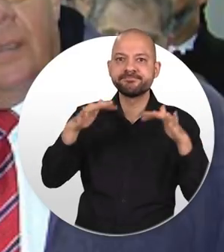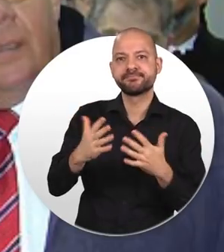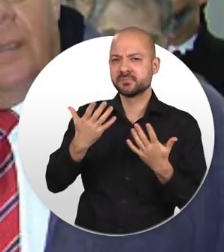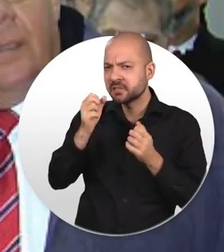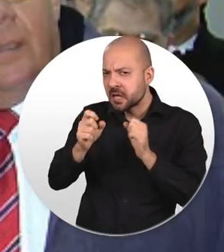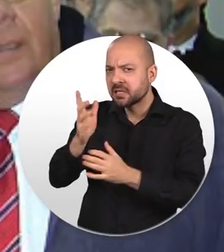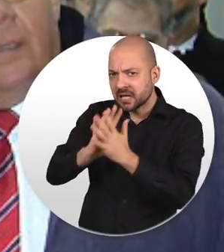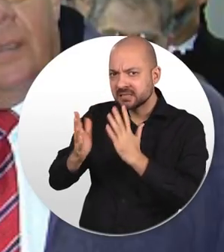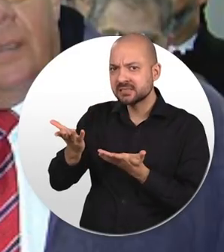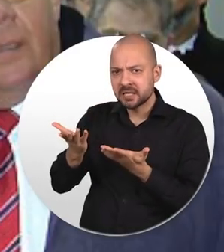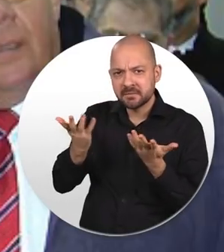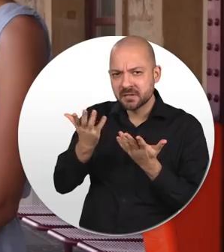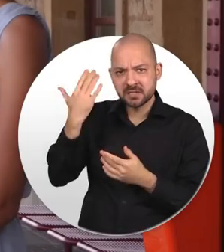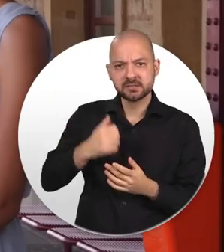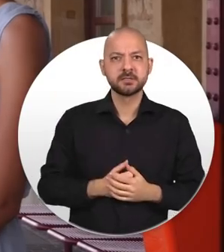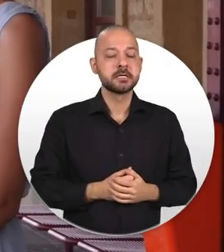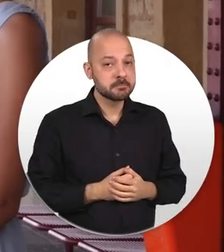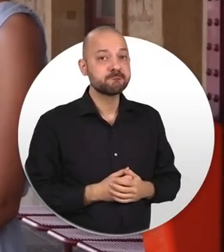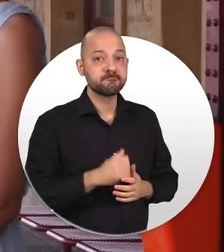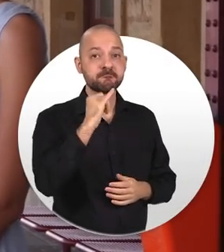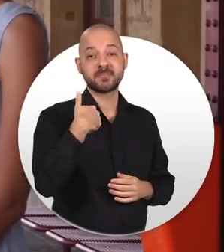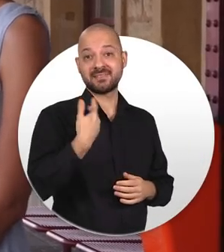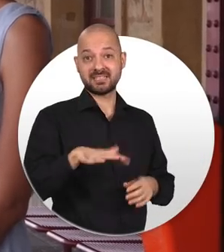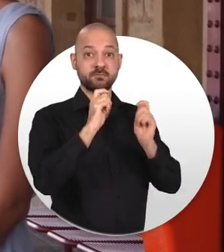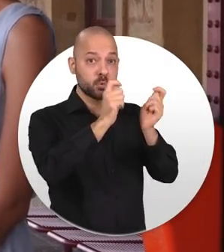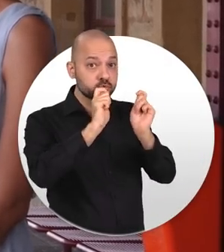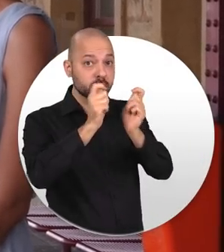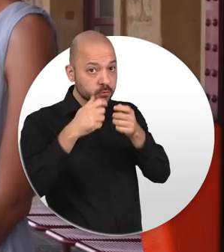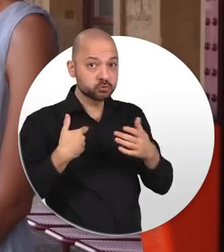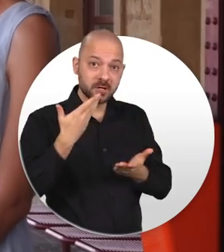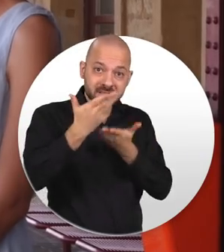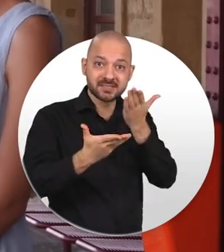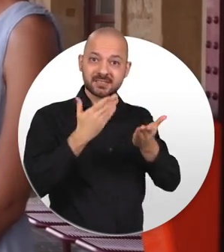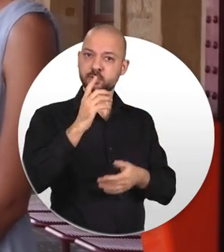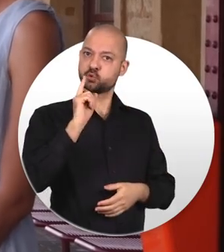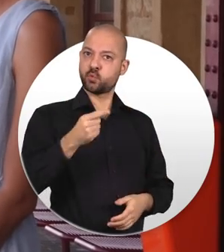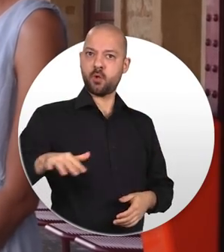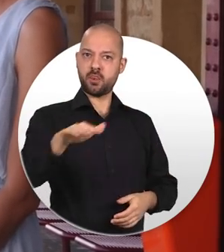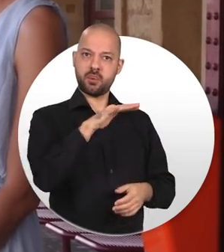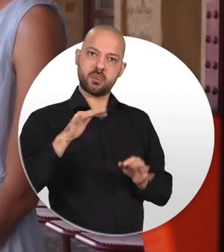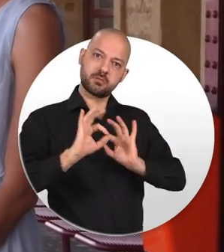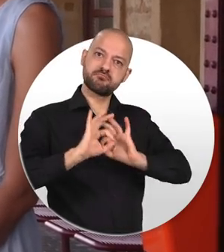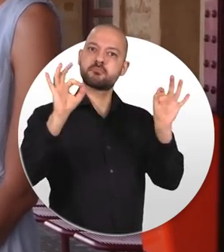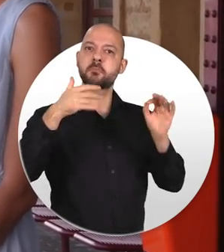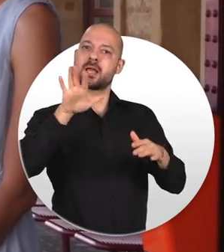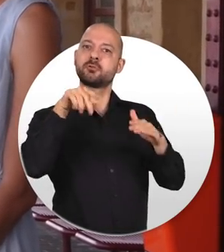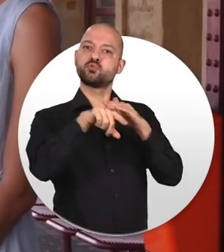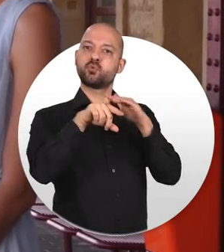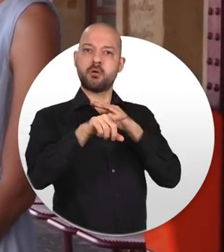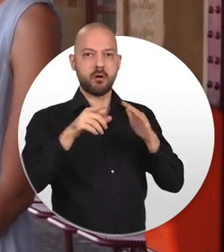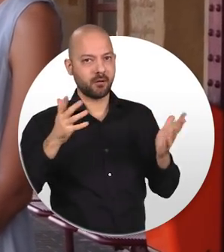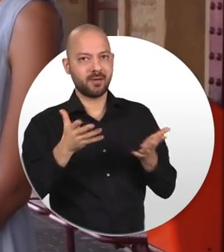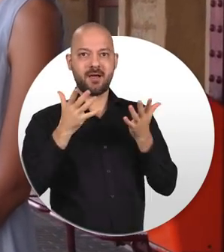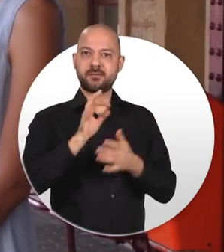ihr uns dazu erzählen? Ja, wir hatten damals mehr Proposen gemacht, für die Gar mehr accessibel zu machen. Ein Teil von der